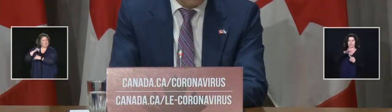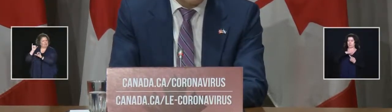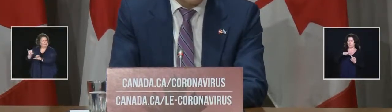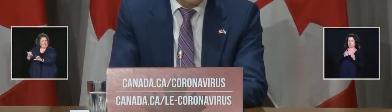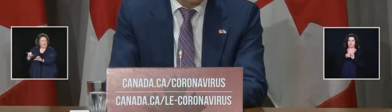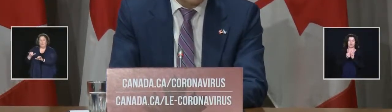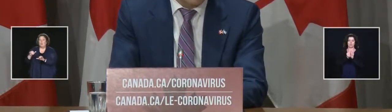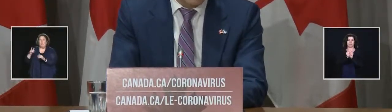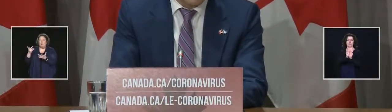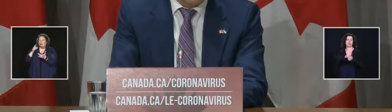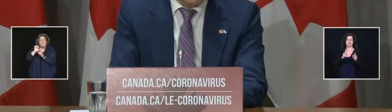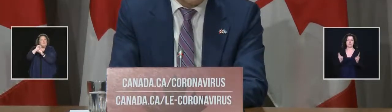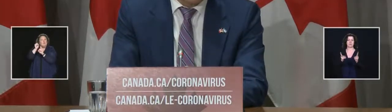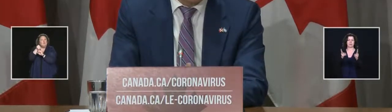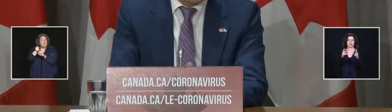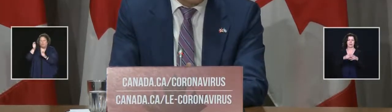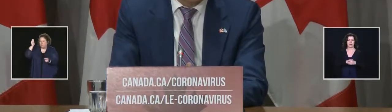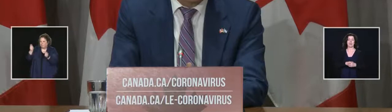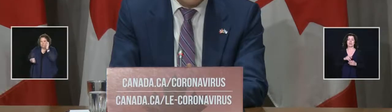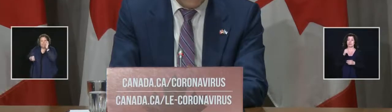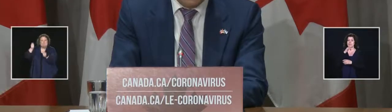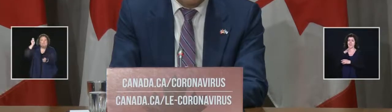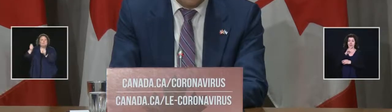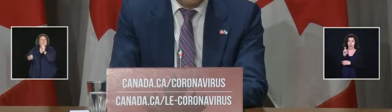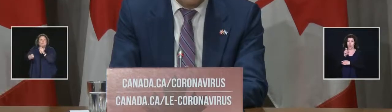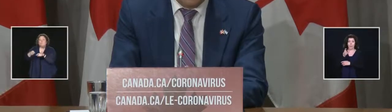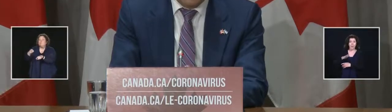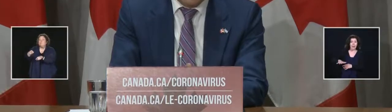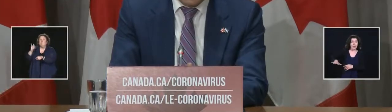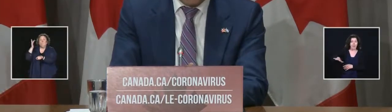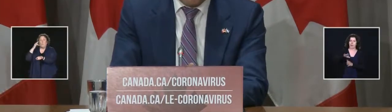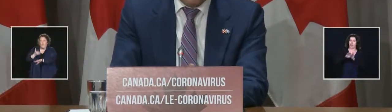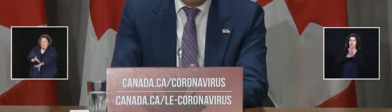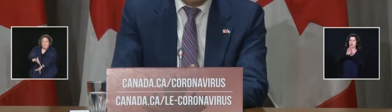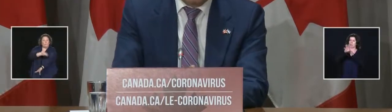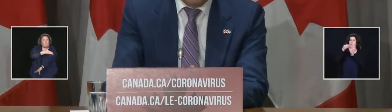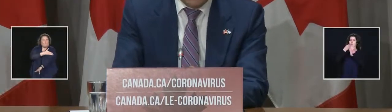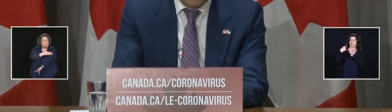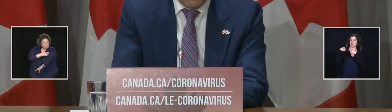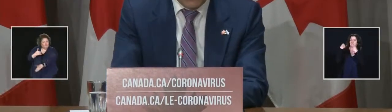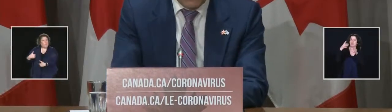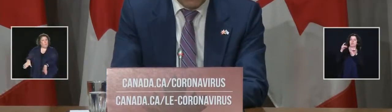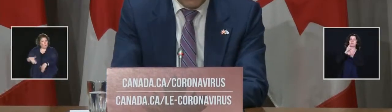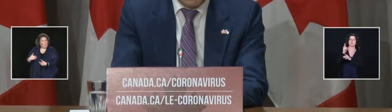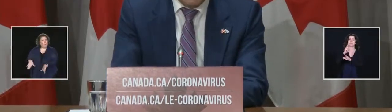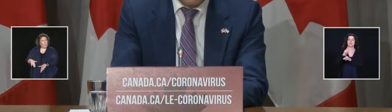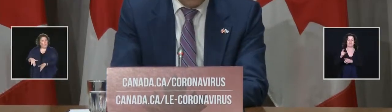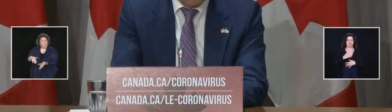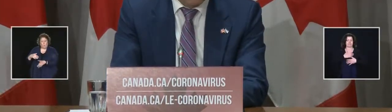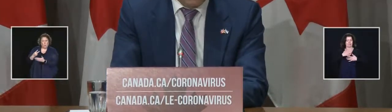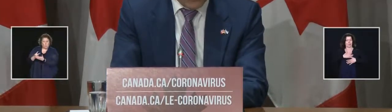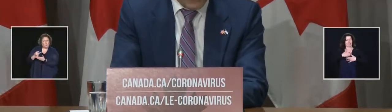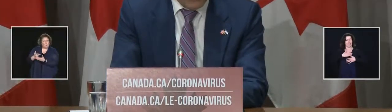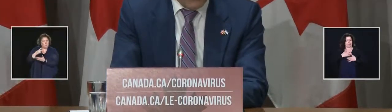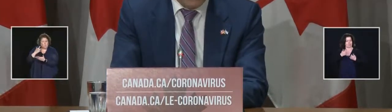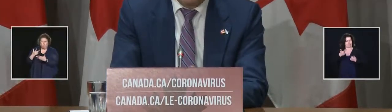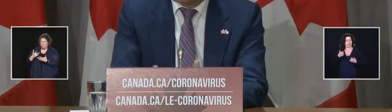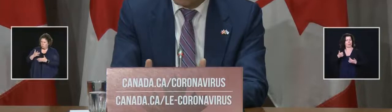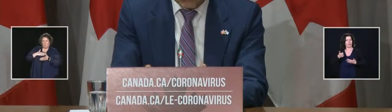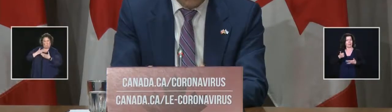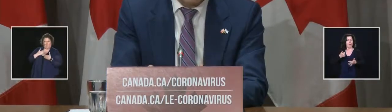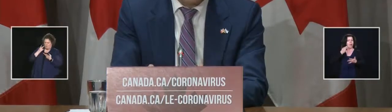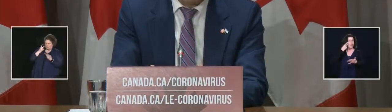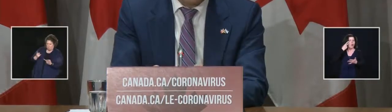sont beaucoup améliorées au cours des dernières semaines. On est tous très contents de ça. Alors, on va voir comment les choses vont évoluer au cours des prochaines